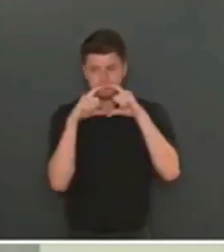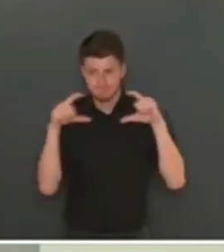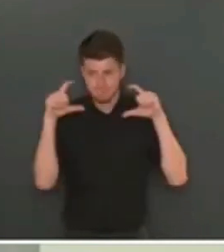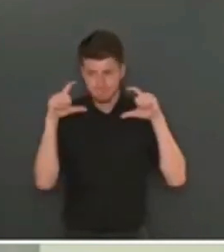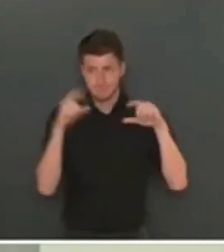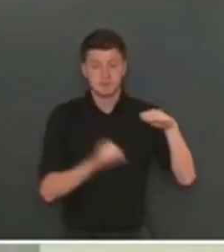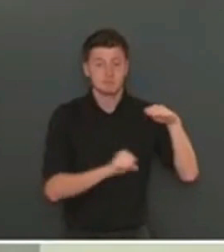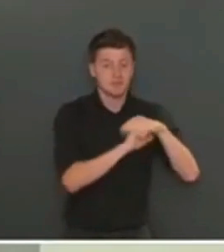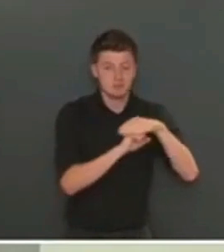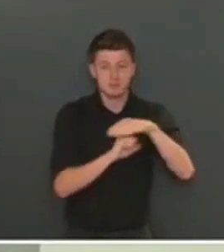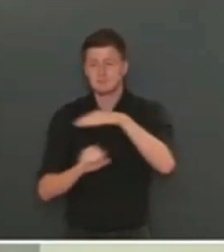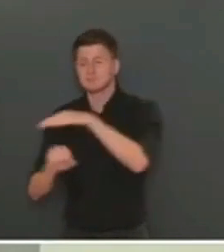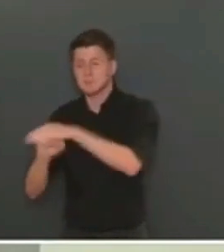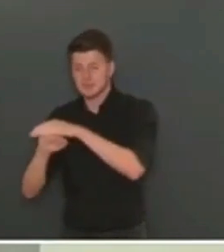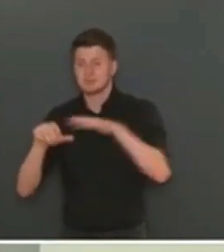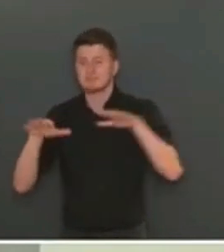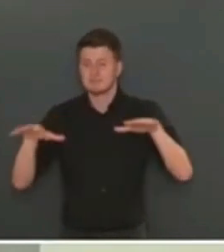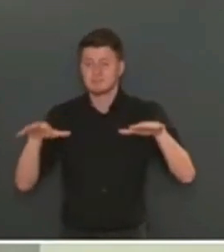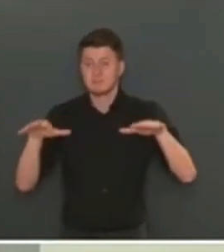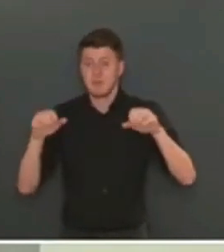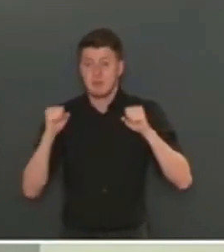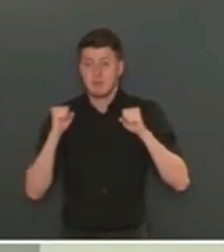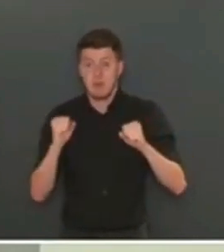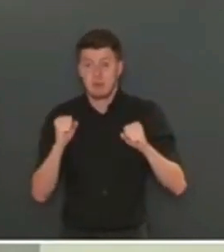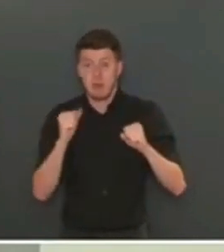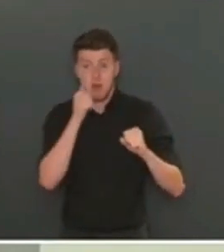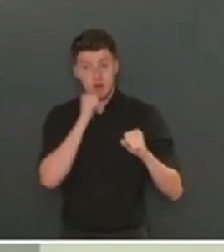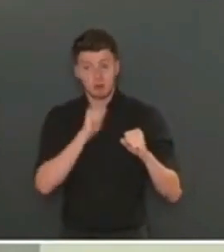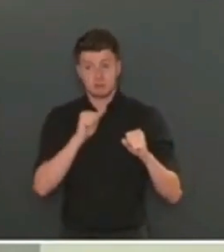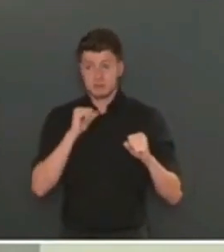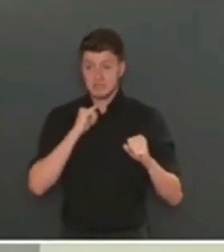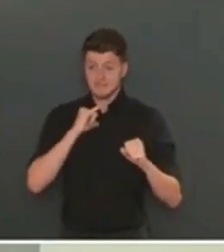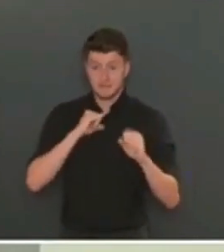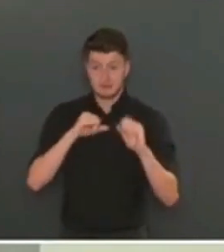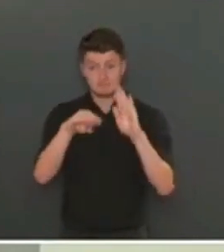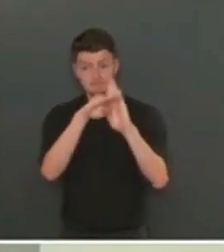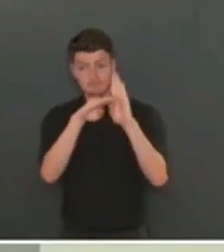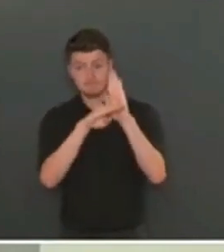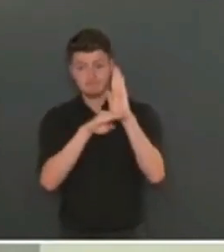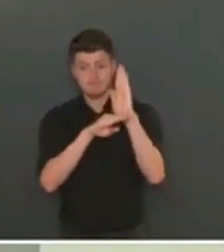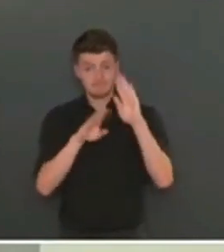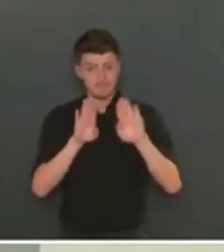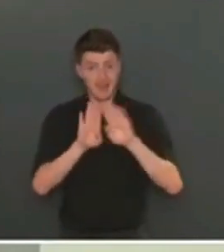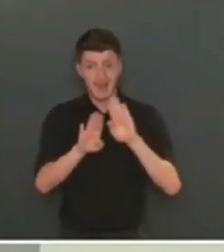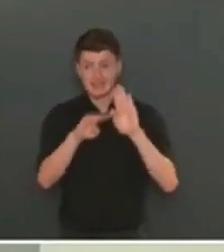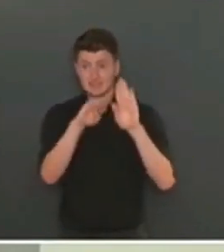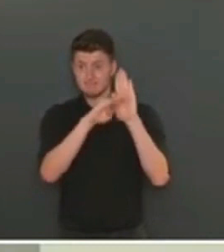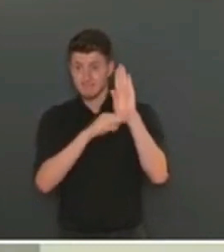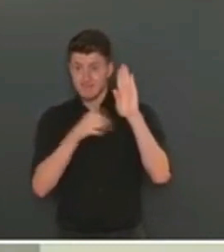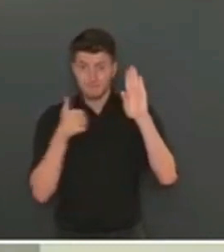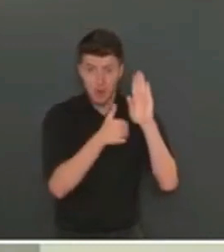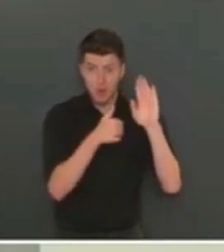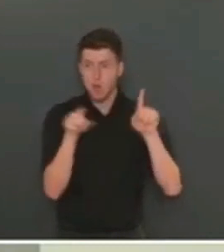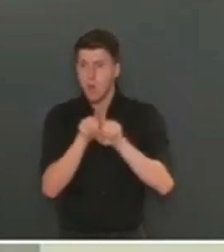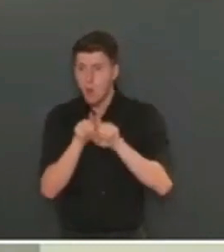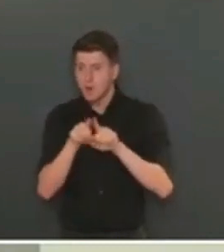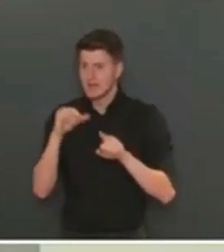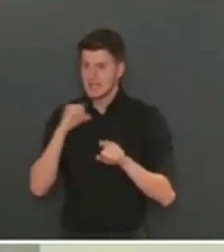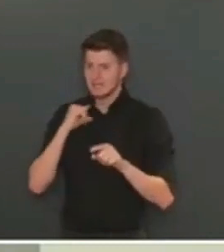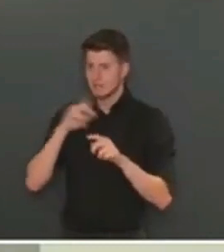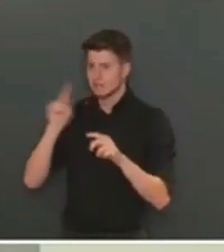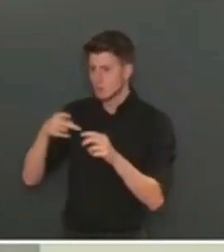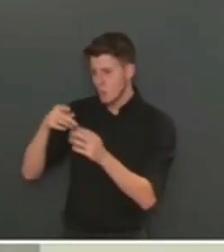Ce maximum ne pourra être atteint qu'à condition que toutes les règles de sécurité et les protocoles soient